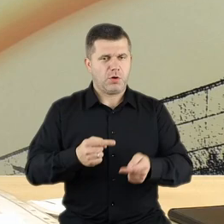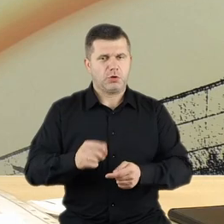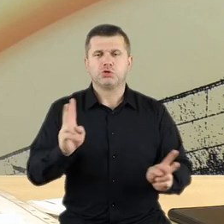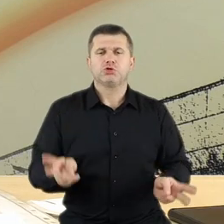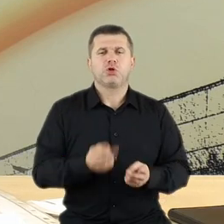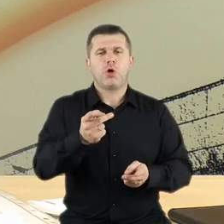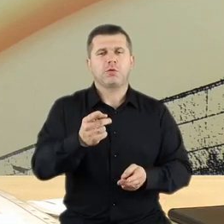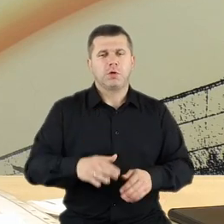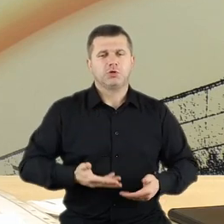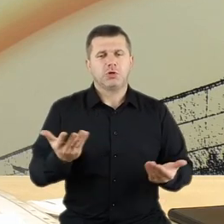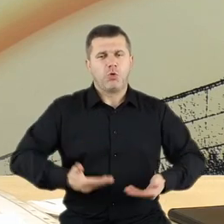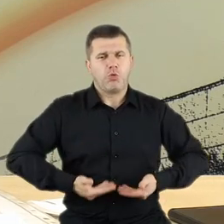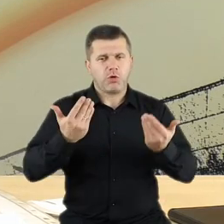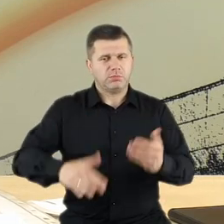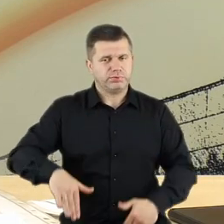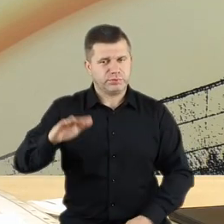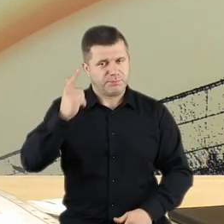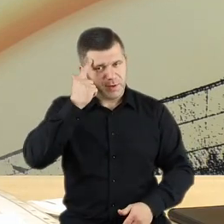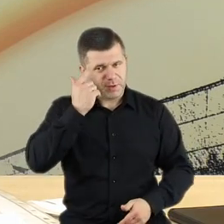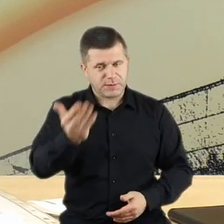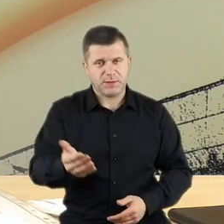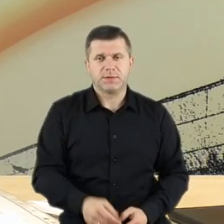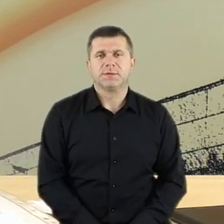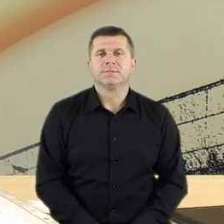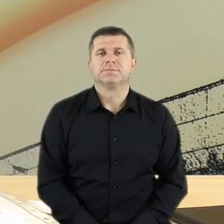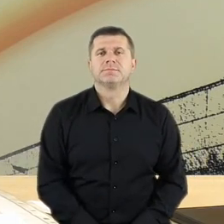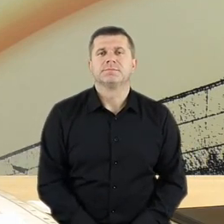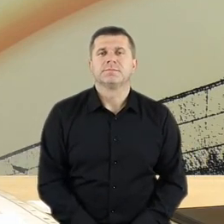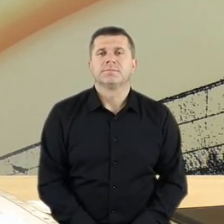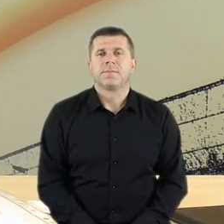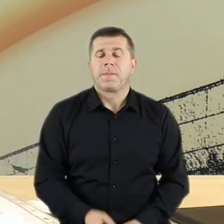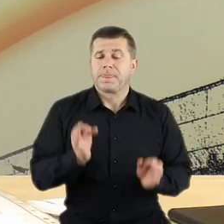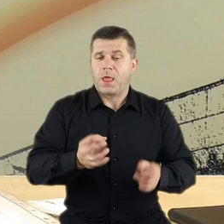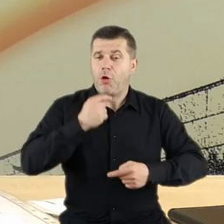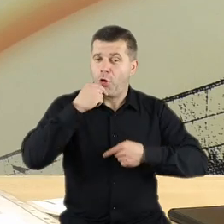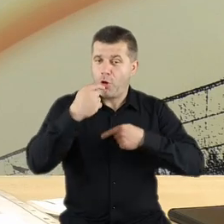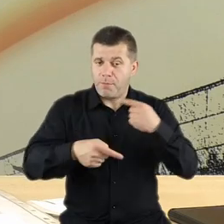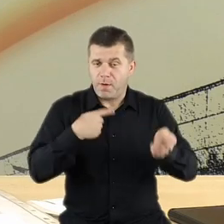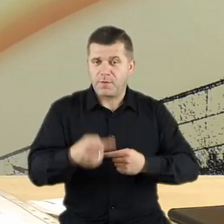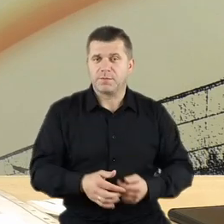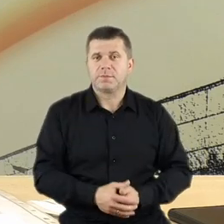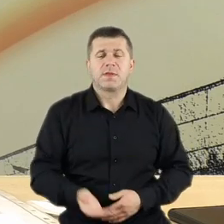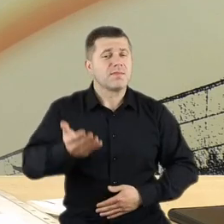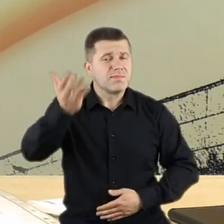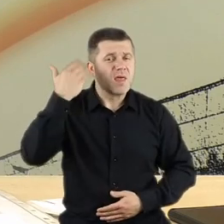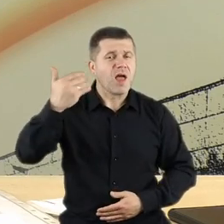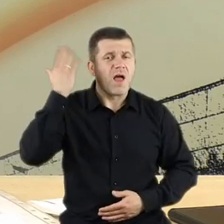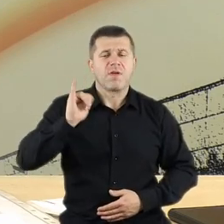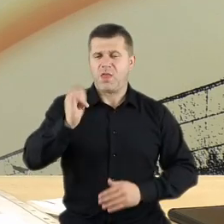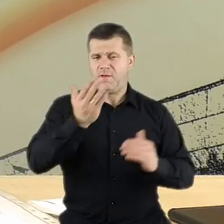opowiadali Moi rodzice No to teraz może wam opowiem jak dawniej wyglądała